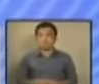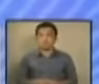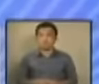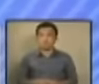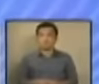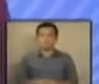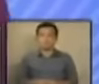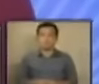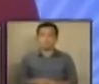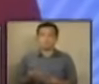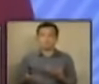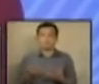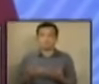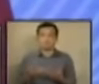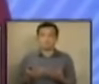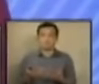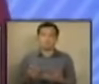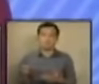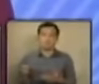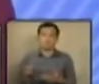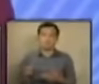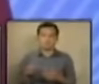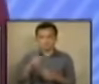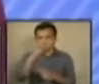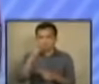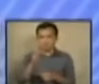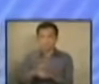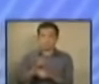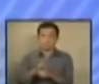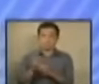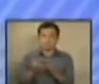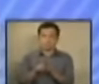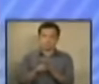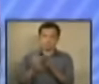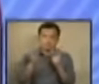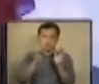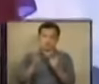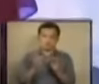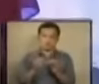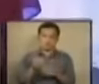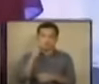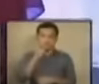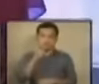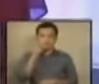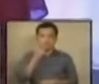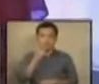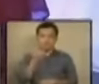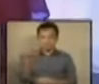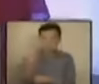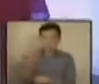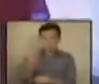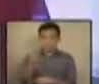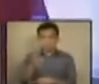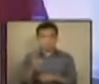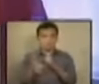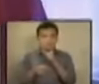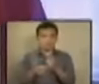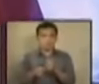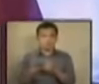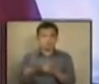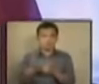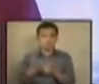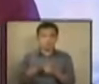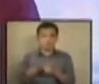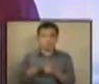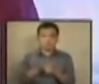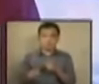Siguro po ay kargado po ng pinagbabawal na gamot. Okay. So, madalas po kayong pagbantaan, kaya hindi ho kayo nakapagsumbong hanggang sa ngayon. Hindi